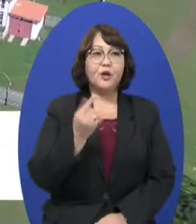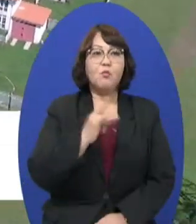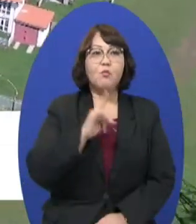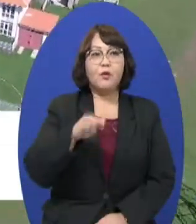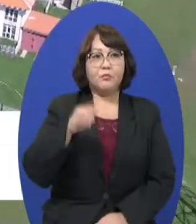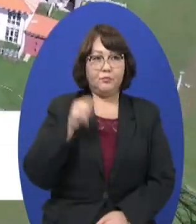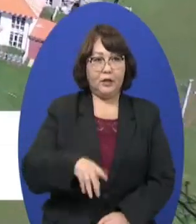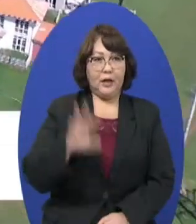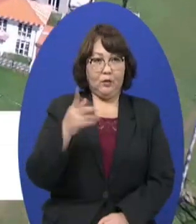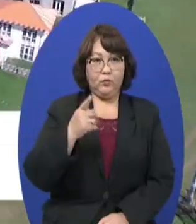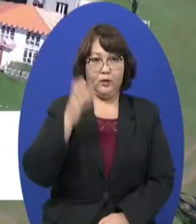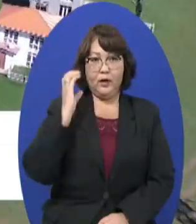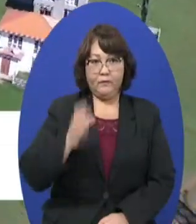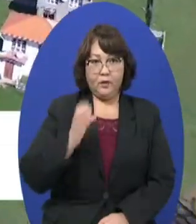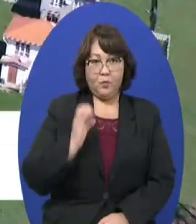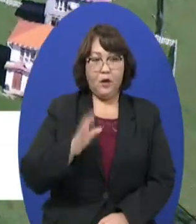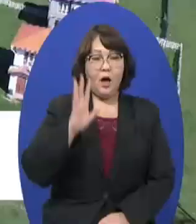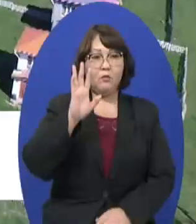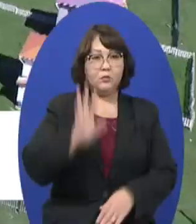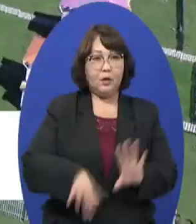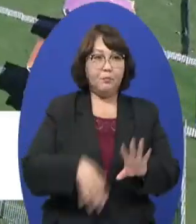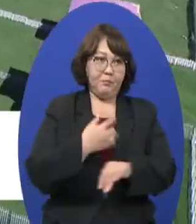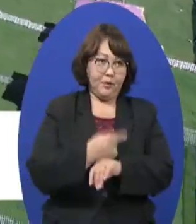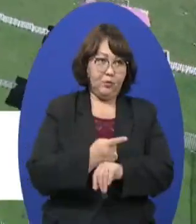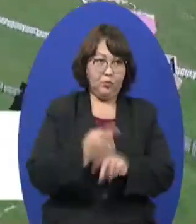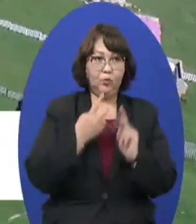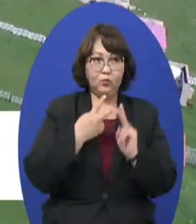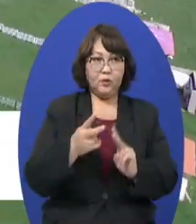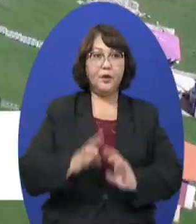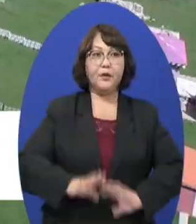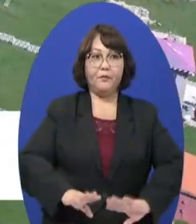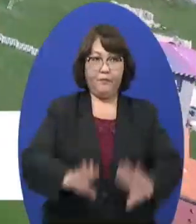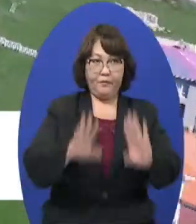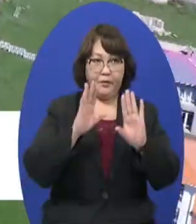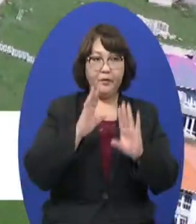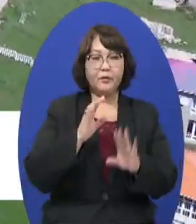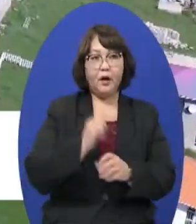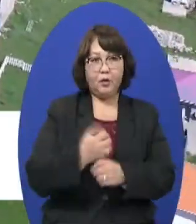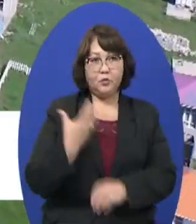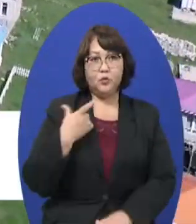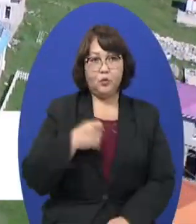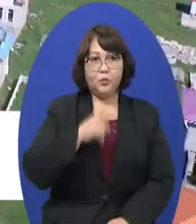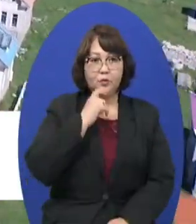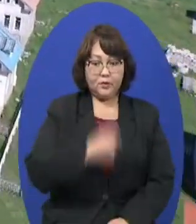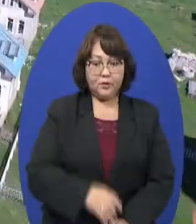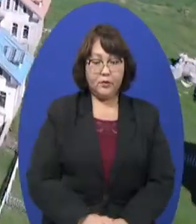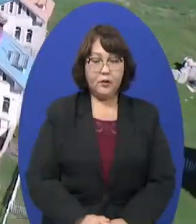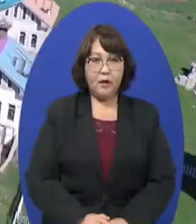11 автобус 15 минутын хугацаатай үйлчлэх нь хивээр үргэлжлэнэ гэдгийг албаныхан хэллээ.